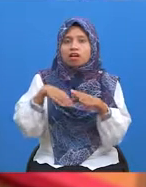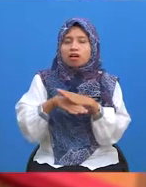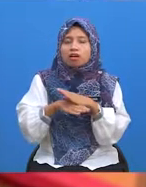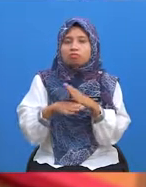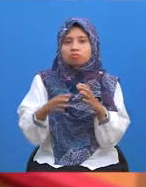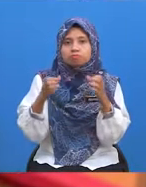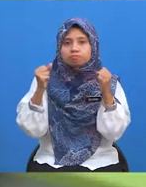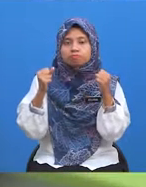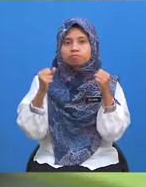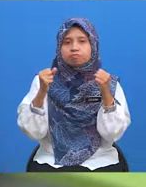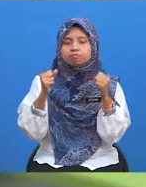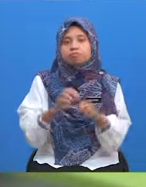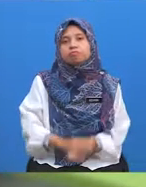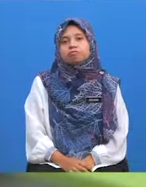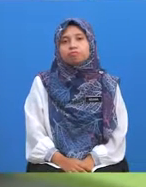walafiat.